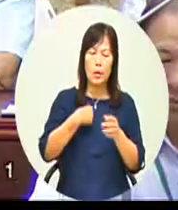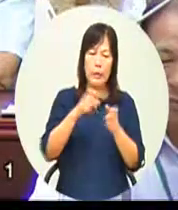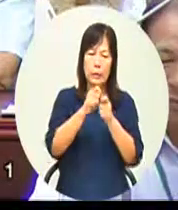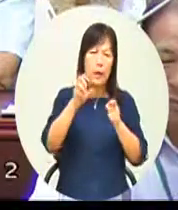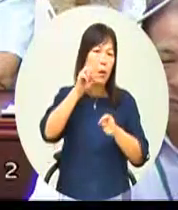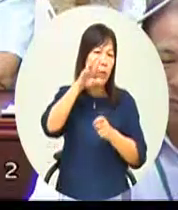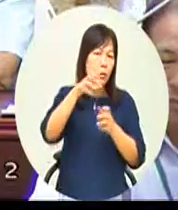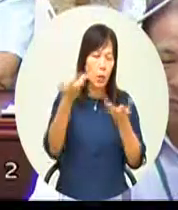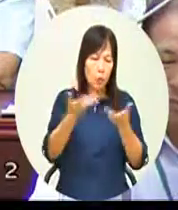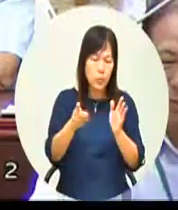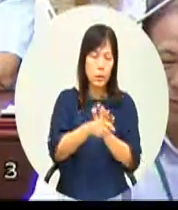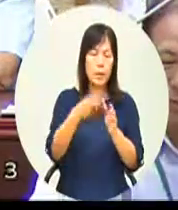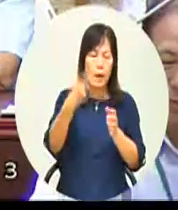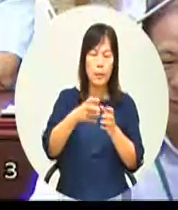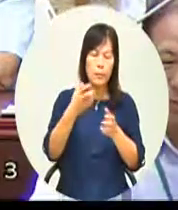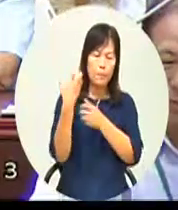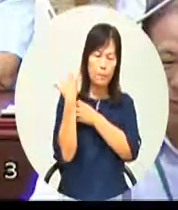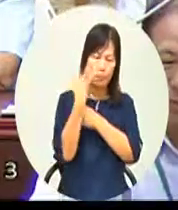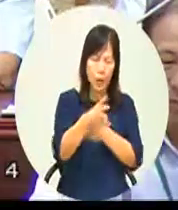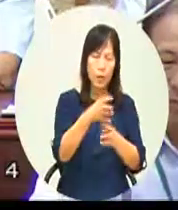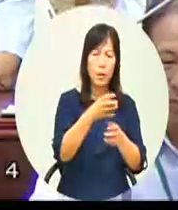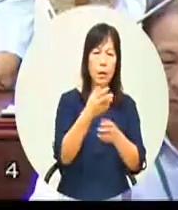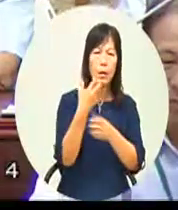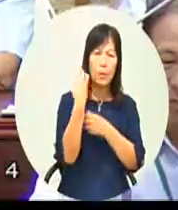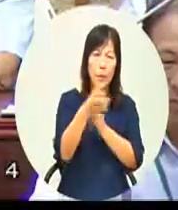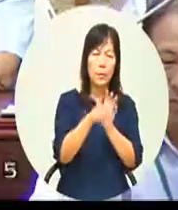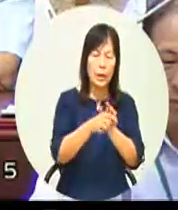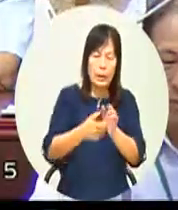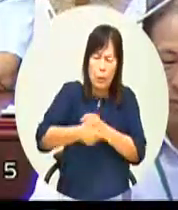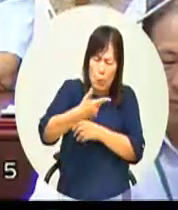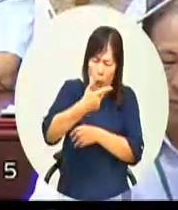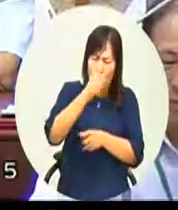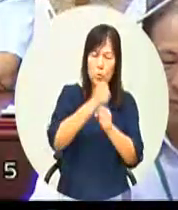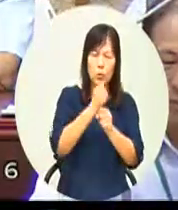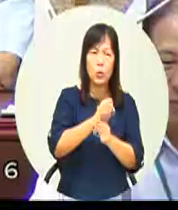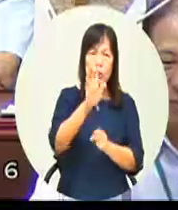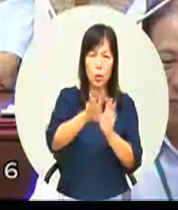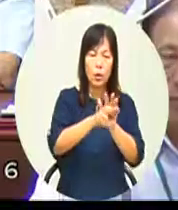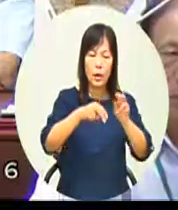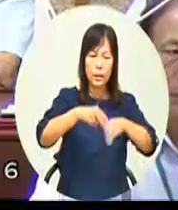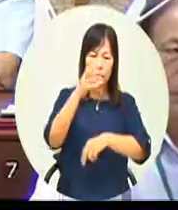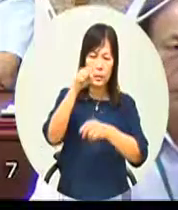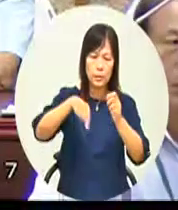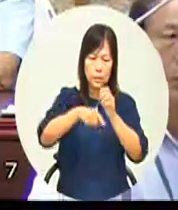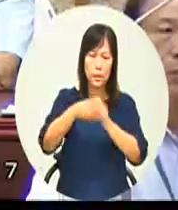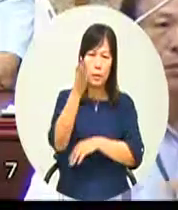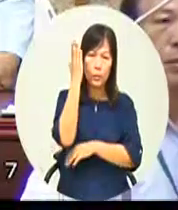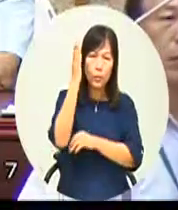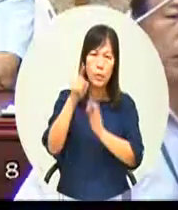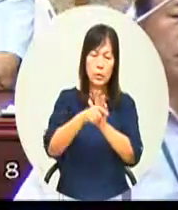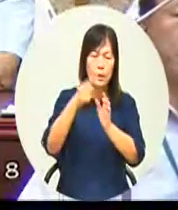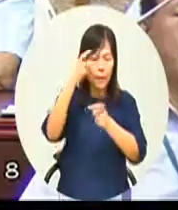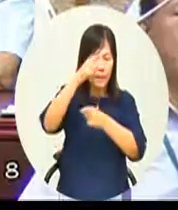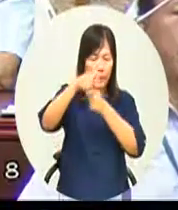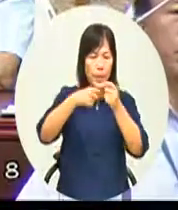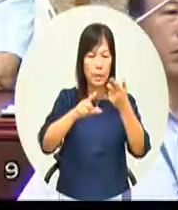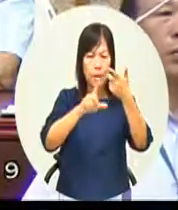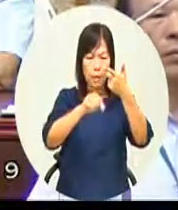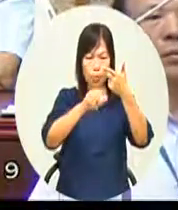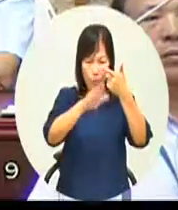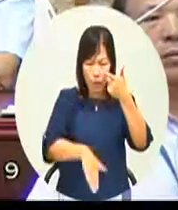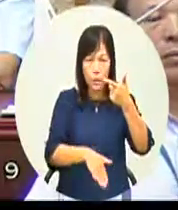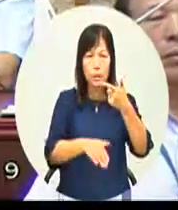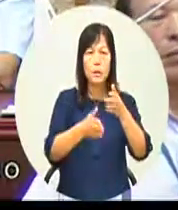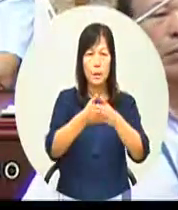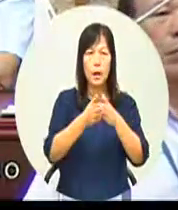问题 嘛？那办理发包完之后，其实我们加速赶进。那行政院同意修正的期程是明年6月底。